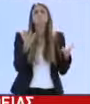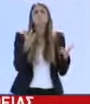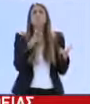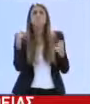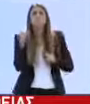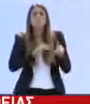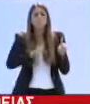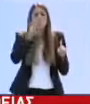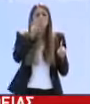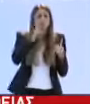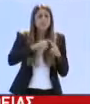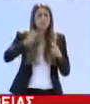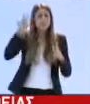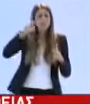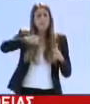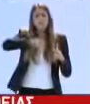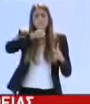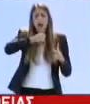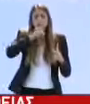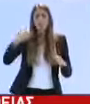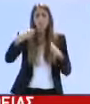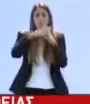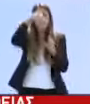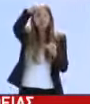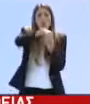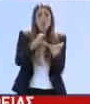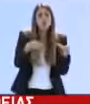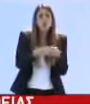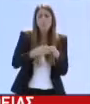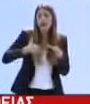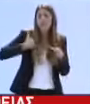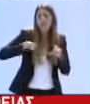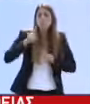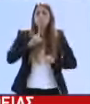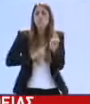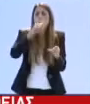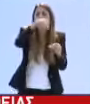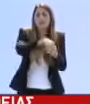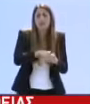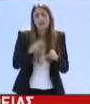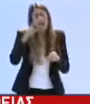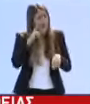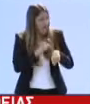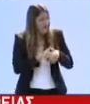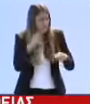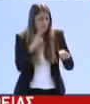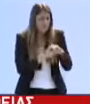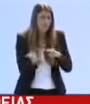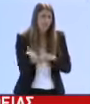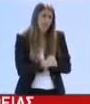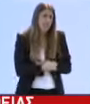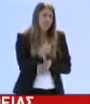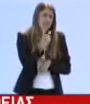ήταν οι πατεράδες μας, οι παππούδες μας ή σε ποια κομματική νεολαία άνοικαν κάποιοι πριν από 20-30